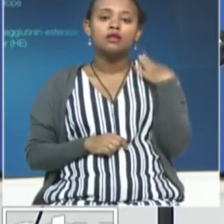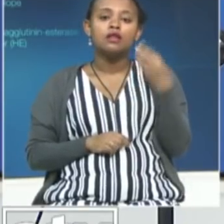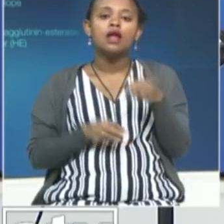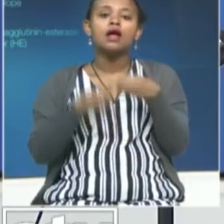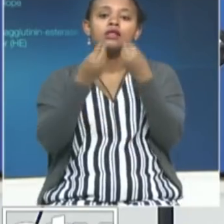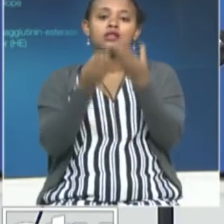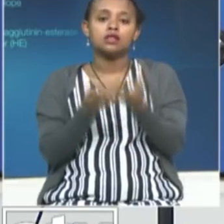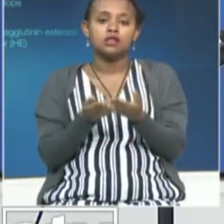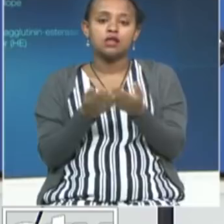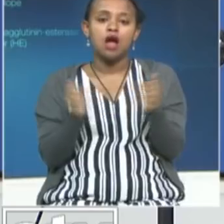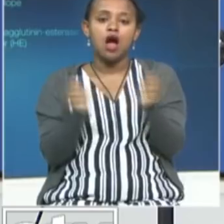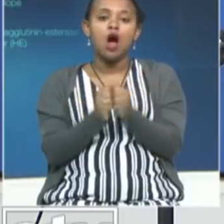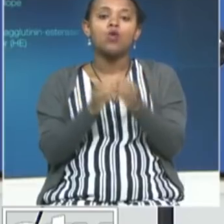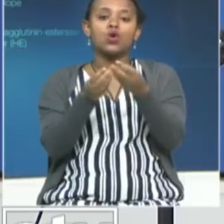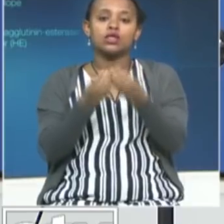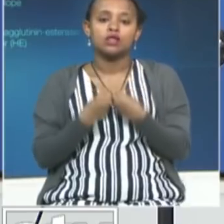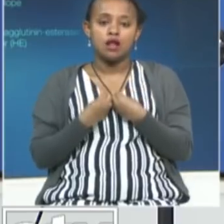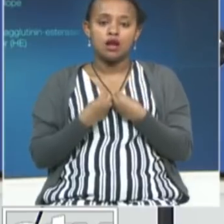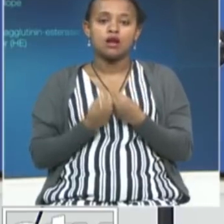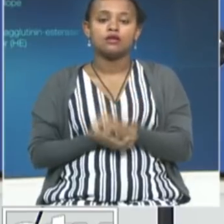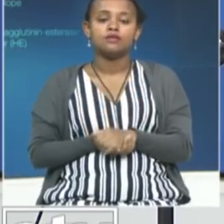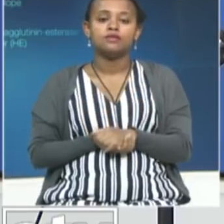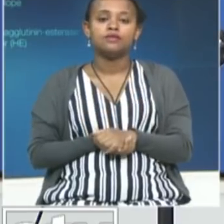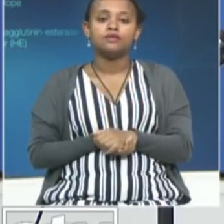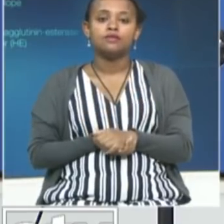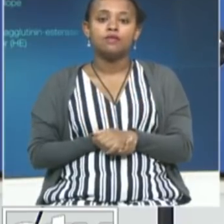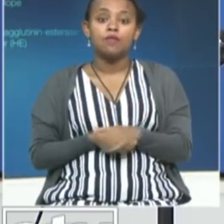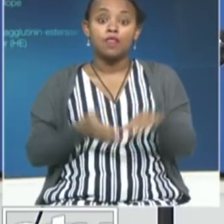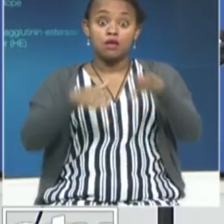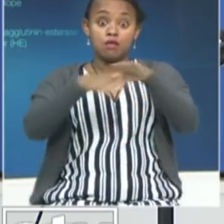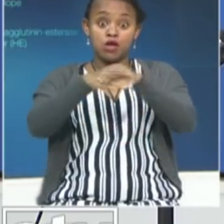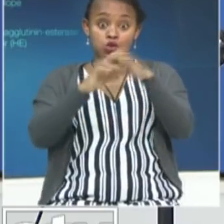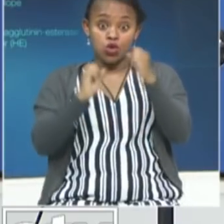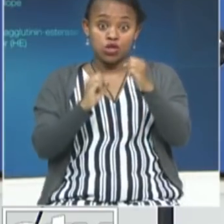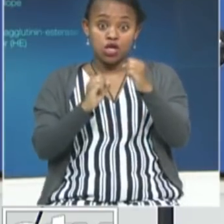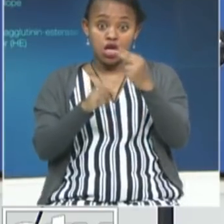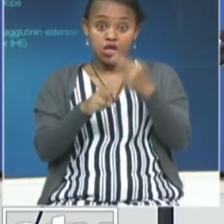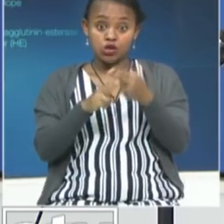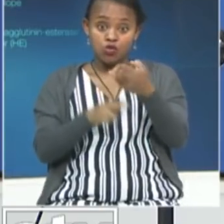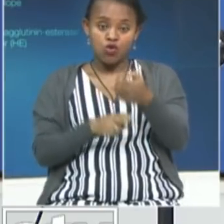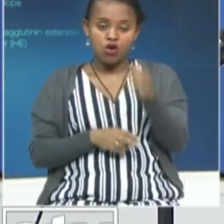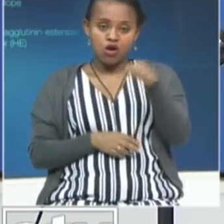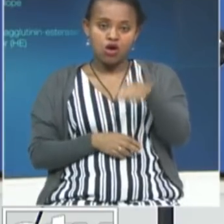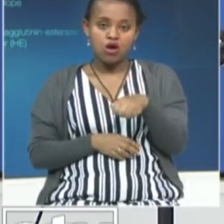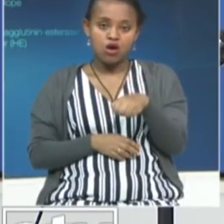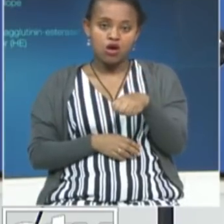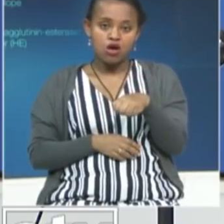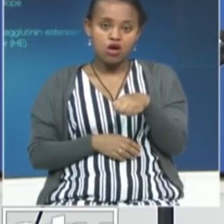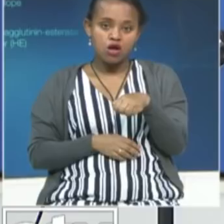ተናስተልን አብራስተልን ማስተዋወቅ ይችላሉ ስሙን?